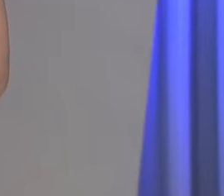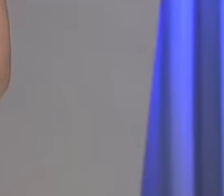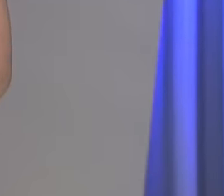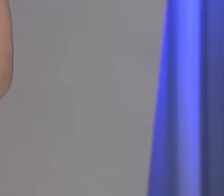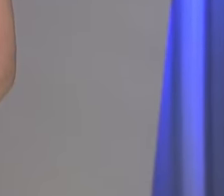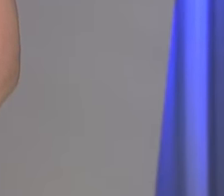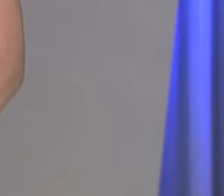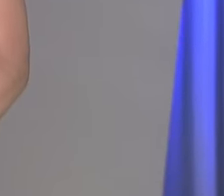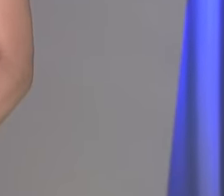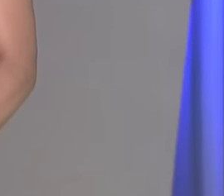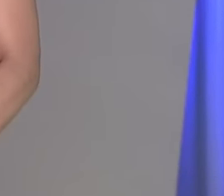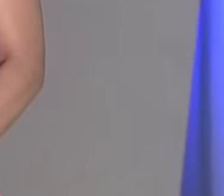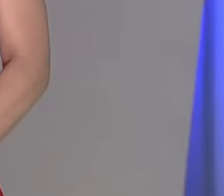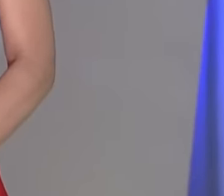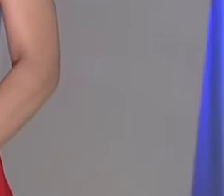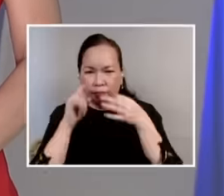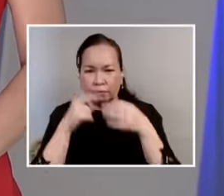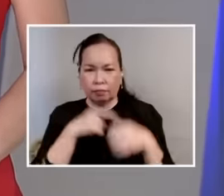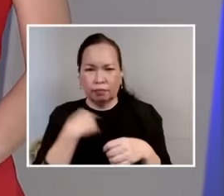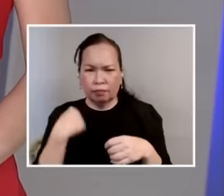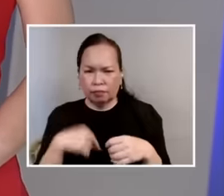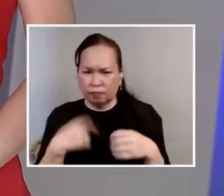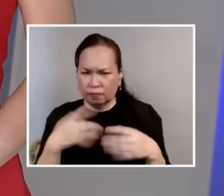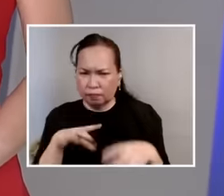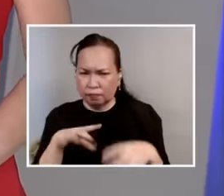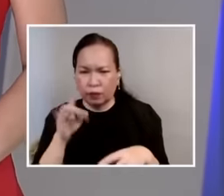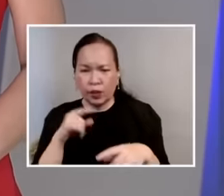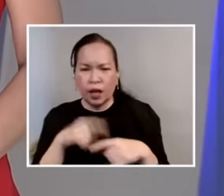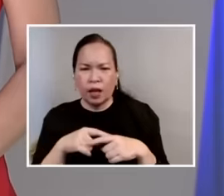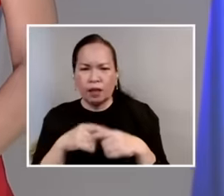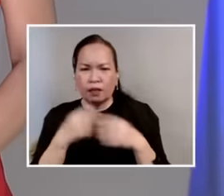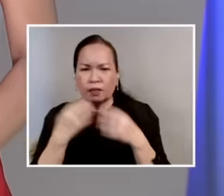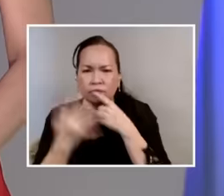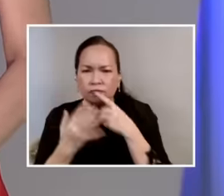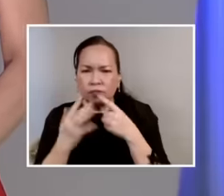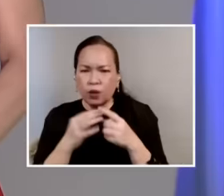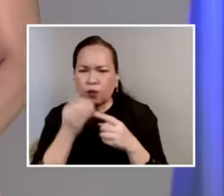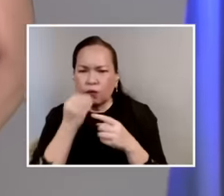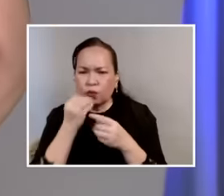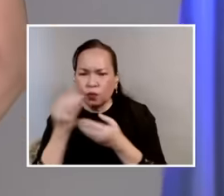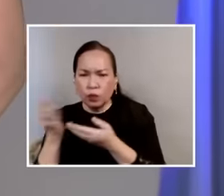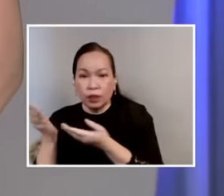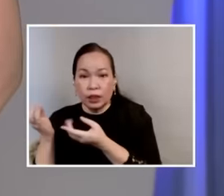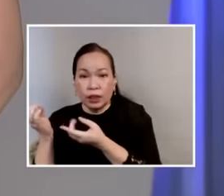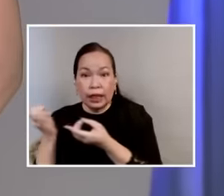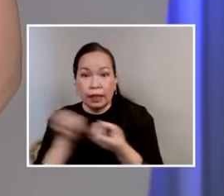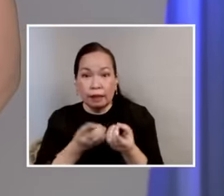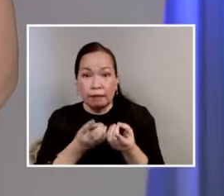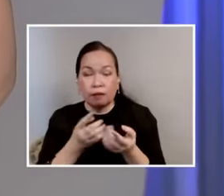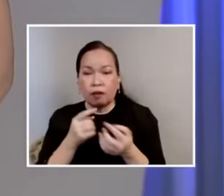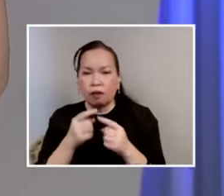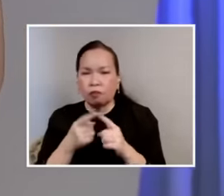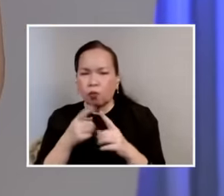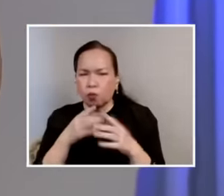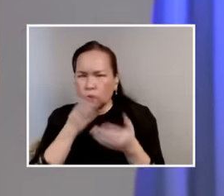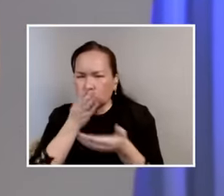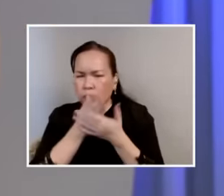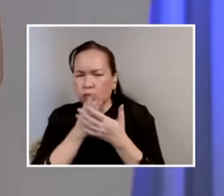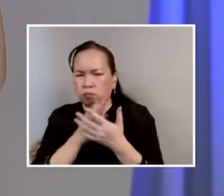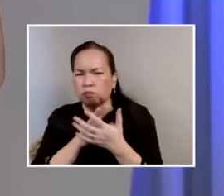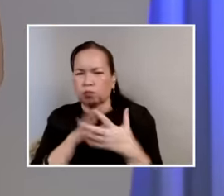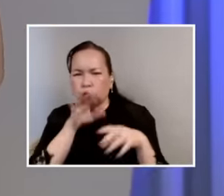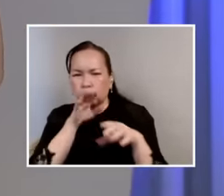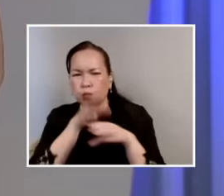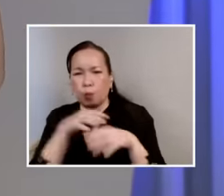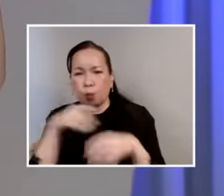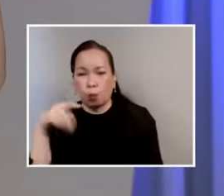Arestadong isang Chinese matapos na may makitang shabu sa pagkaing pinadeliver sa niraid na Pogo Hub sa Pasay City. Galing umano